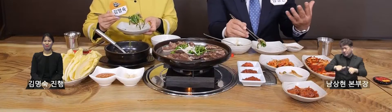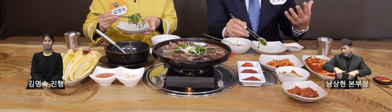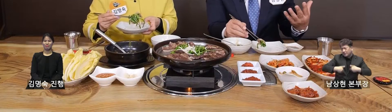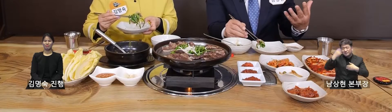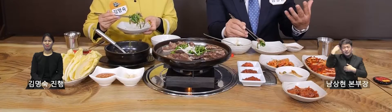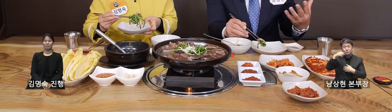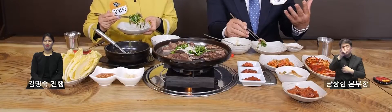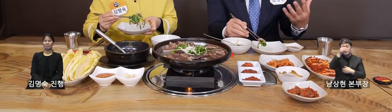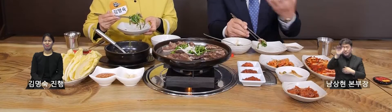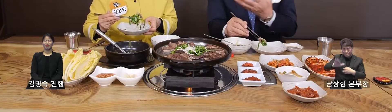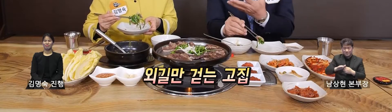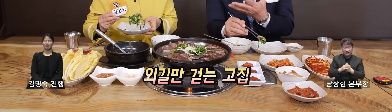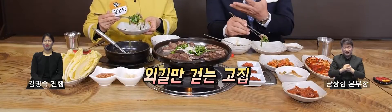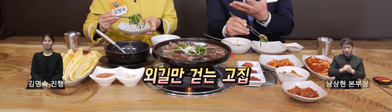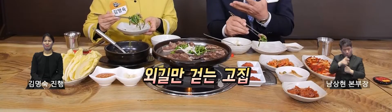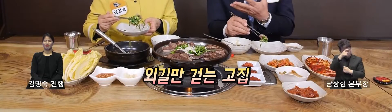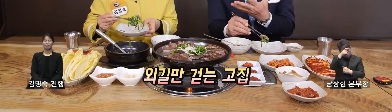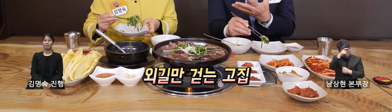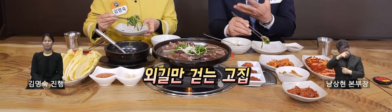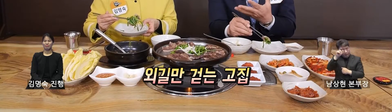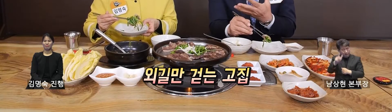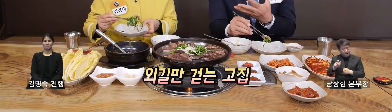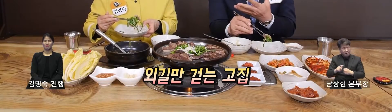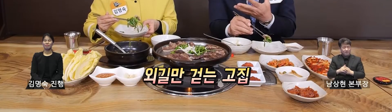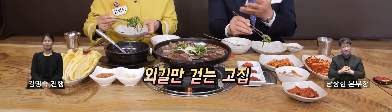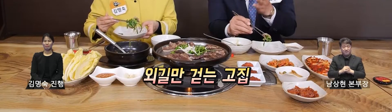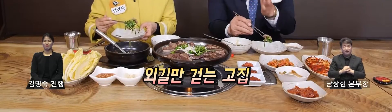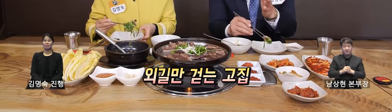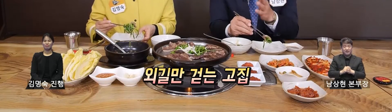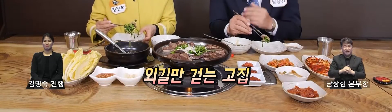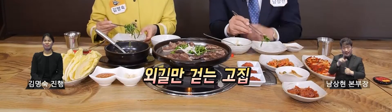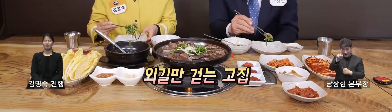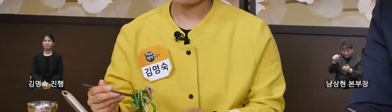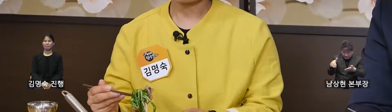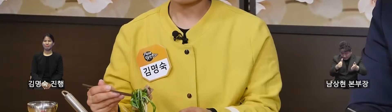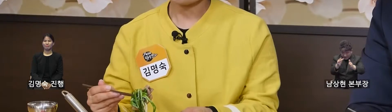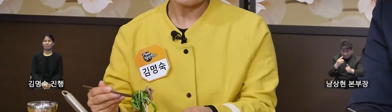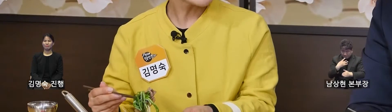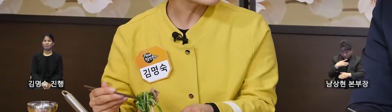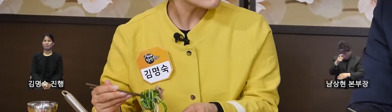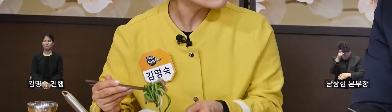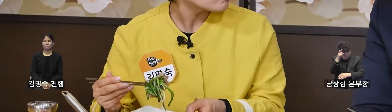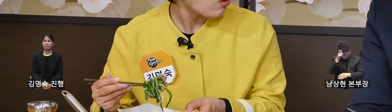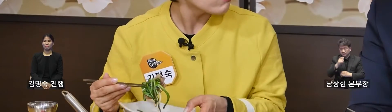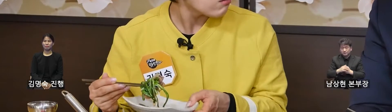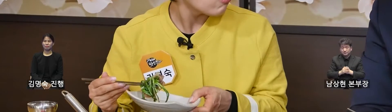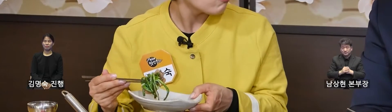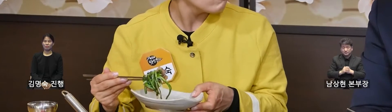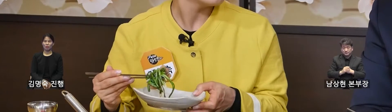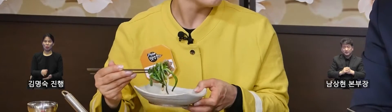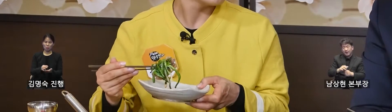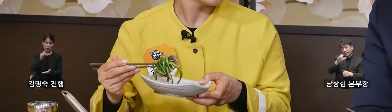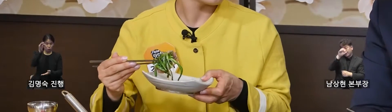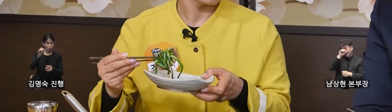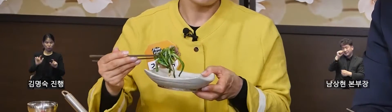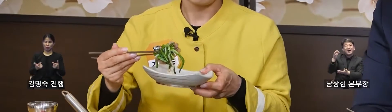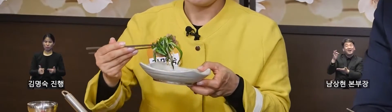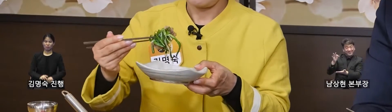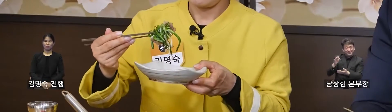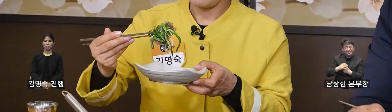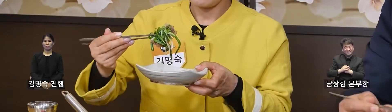있지만 네. 고집도 있으셔가지고 이렇게 한 길만. 그렇게 비싸지도 않아. 착한 가게. 네.